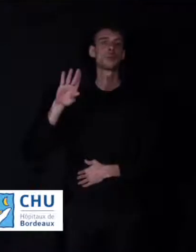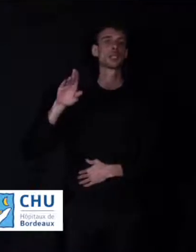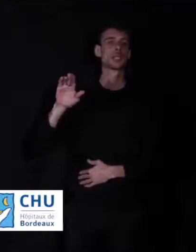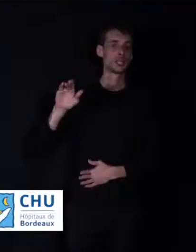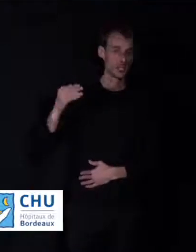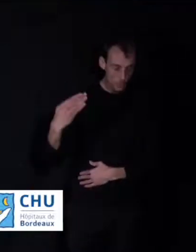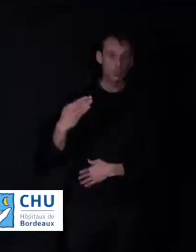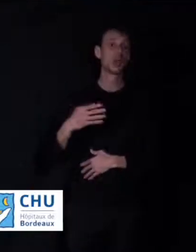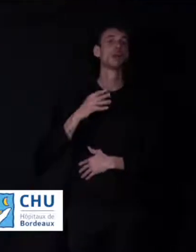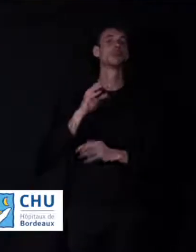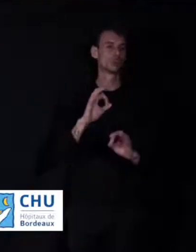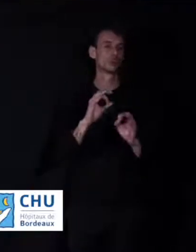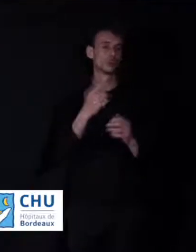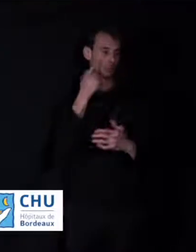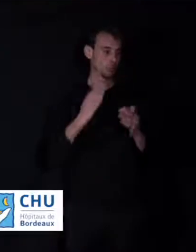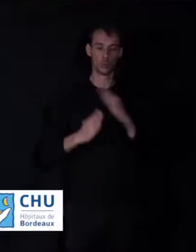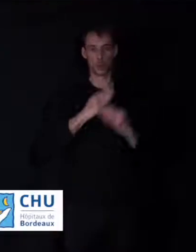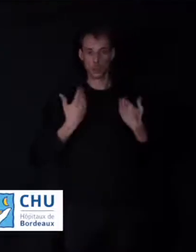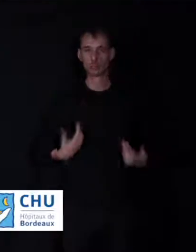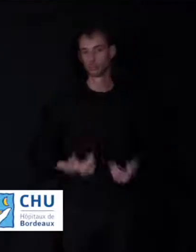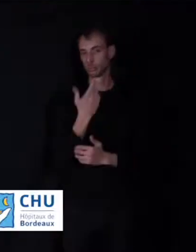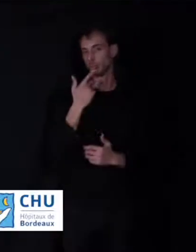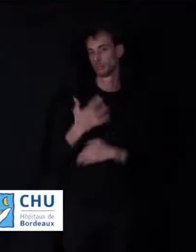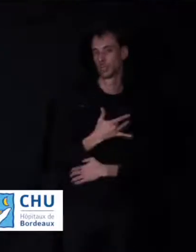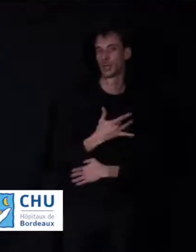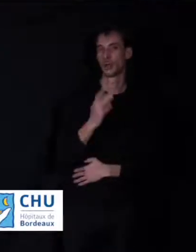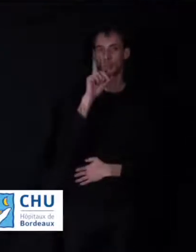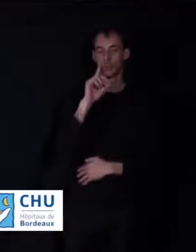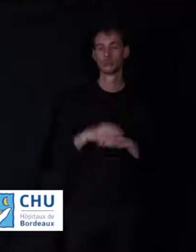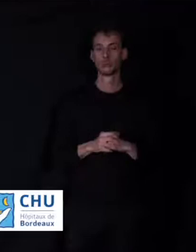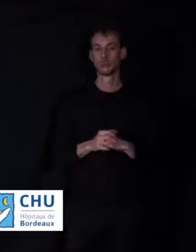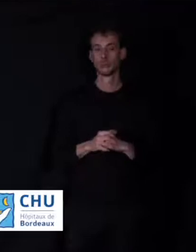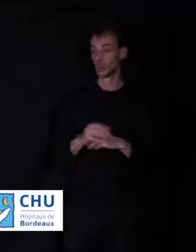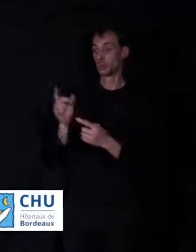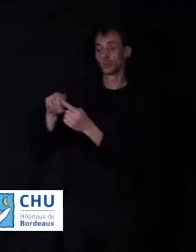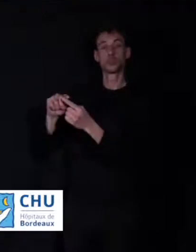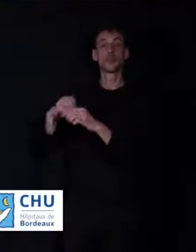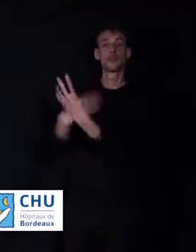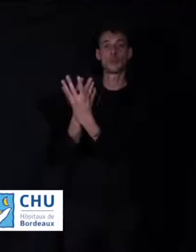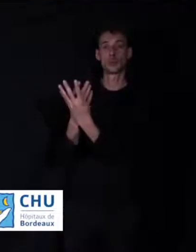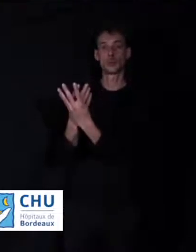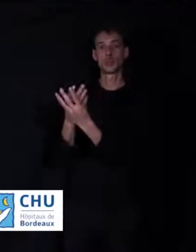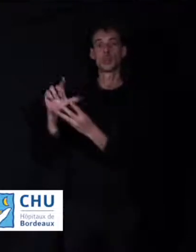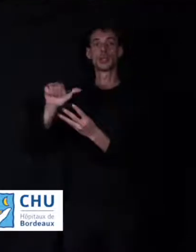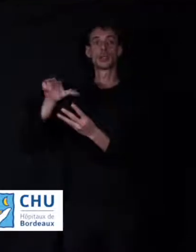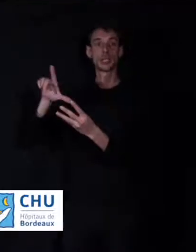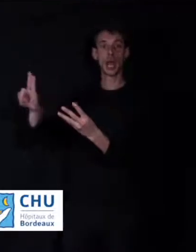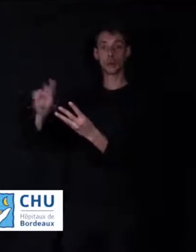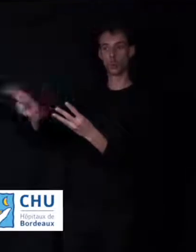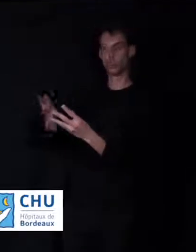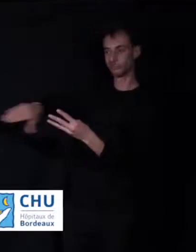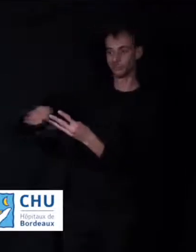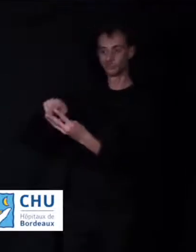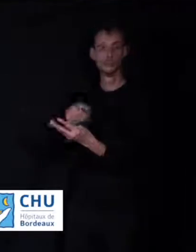puisque si on inocule la partie d'agents infectieux non associés à l'aluminium, il n'y aura quasiment pas de réponse immunitaire. Donc l'aluminium